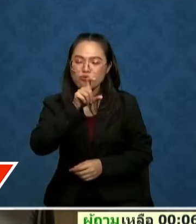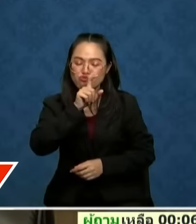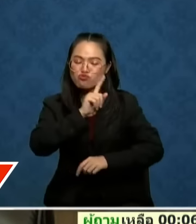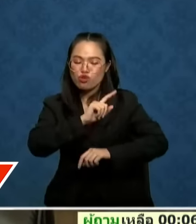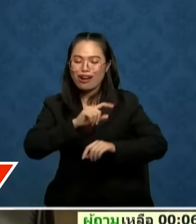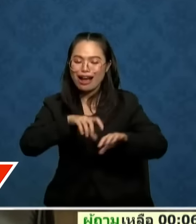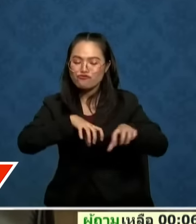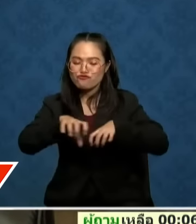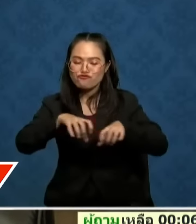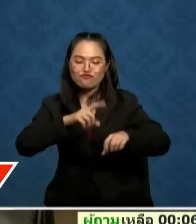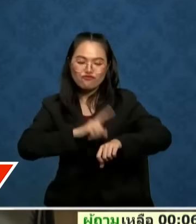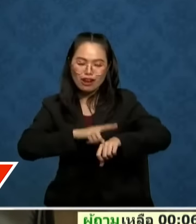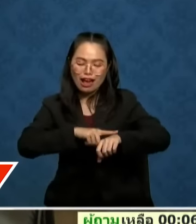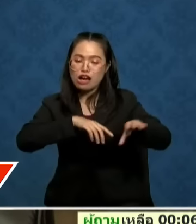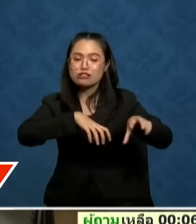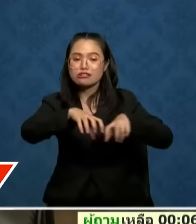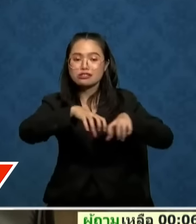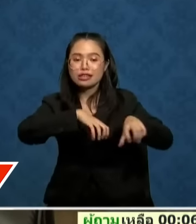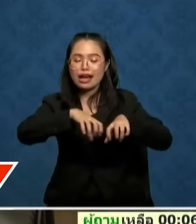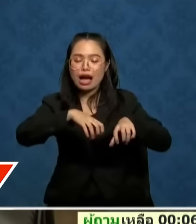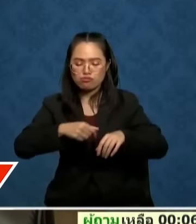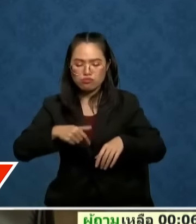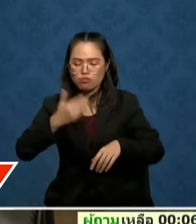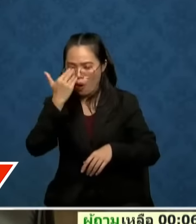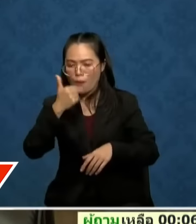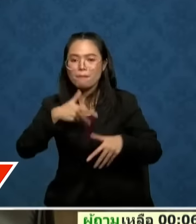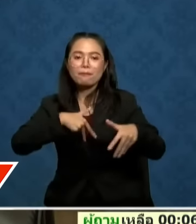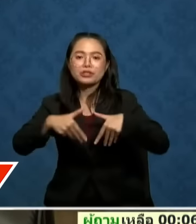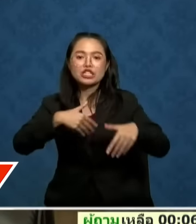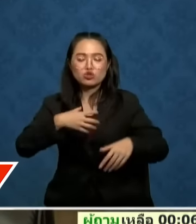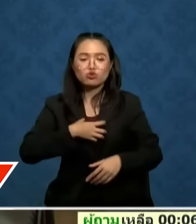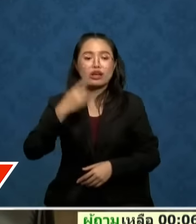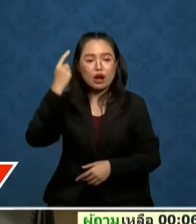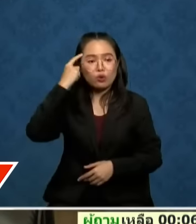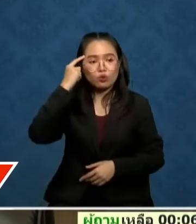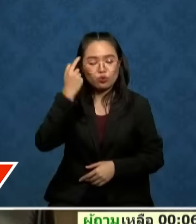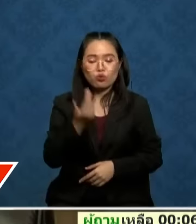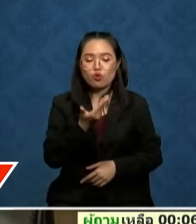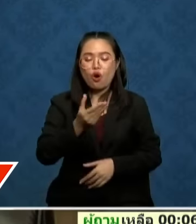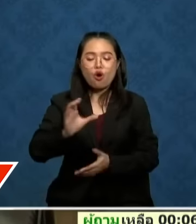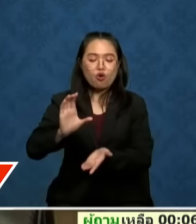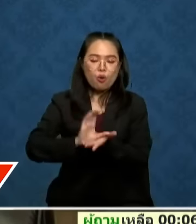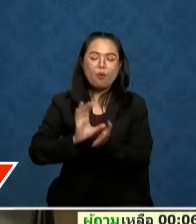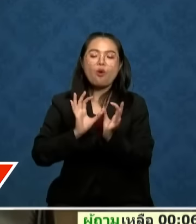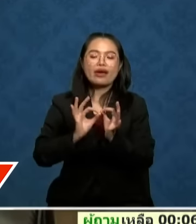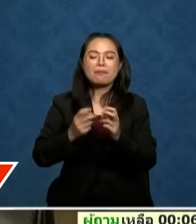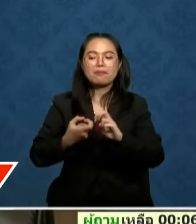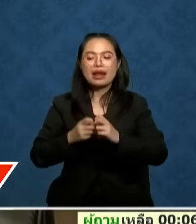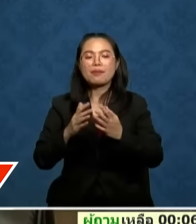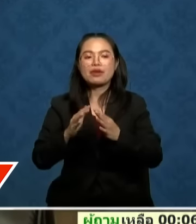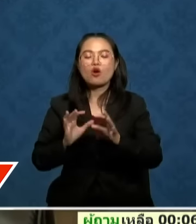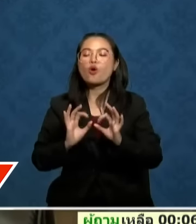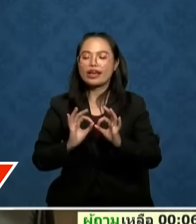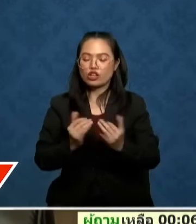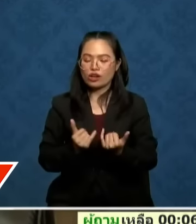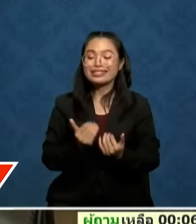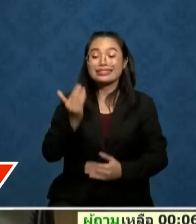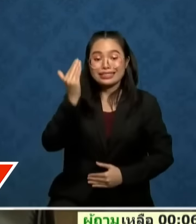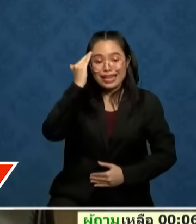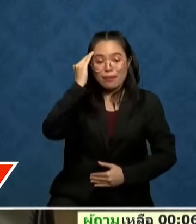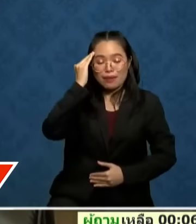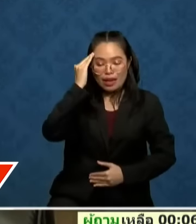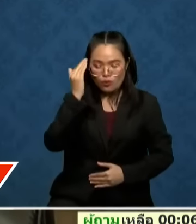ครม.ประชาชนต้องการความชัดเจนครับมีแค่นั้นซึ่งวันนี้ได้ยินท่านพูดว่าการของงบกลางไม่ใช่ปัญหาผมก็ยินดีครับอย่างน้อยที่สุดเราก็รู้แล้วว่าตอนนี้ท่านจ